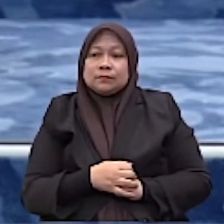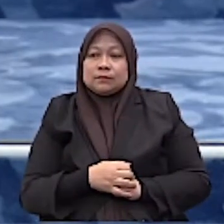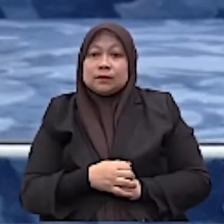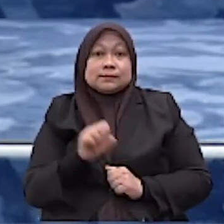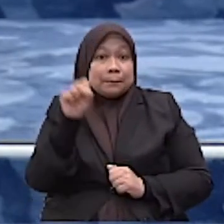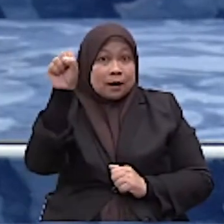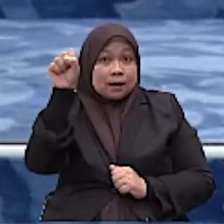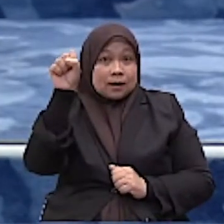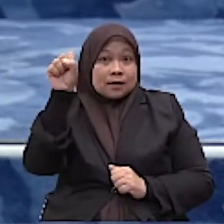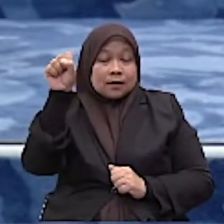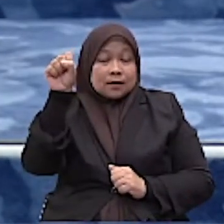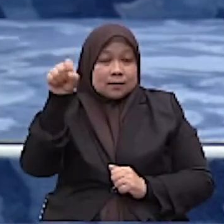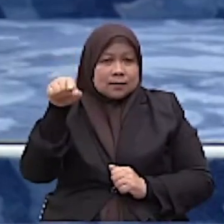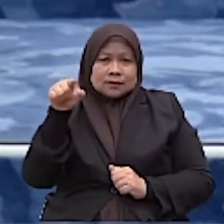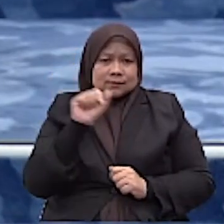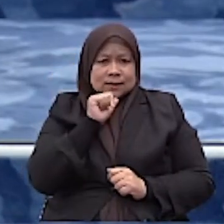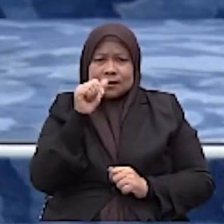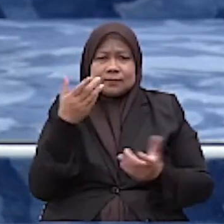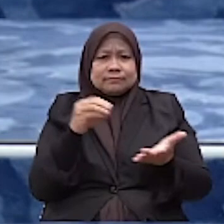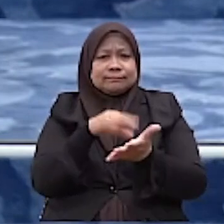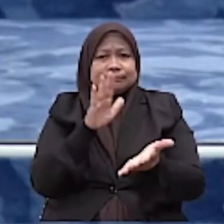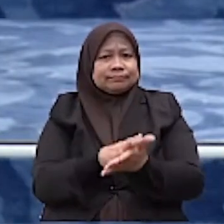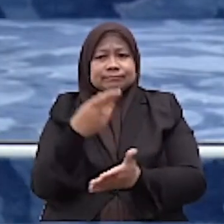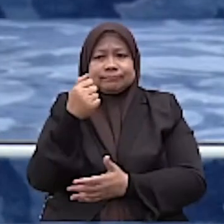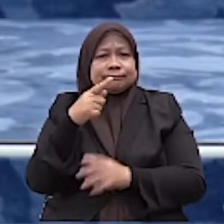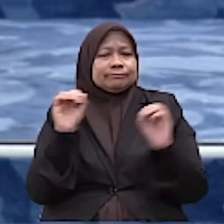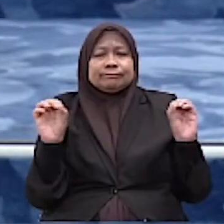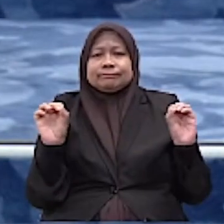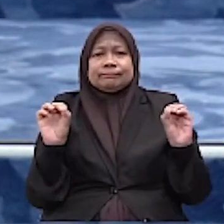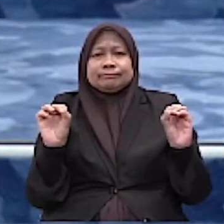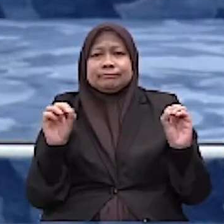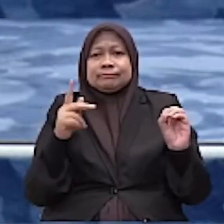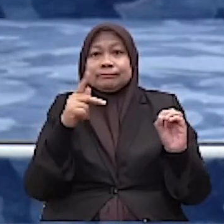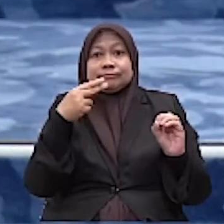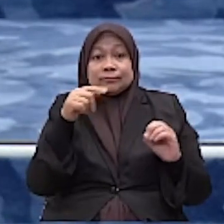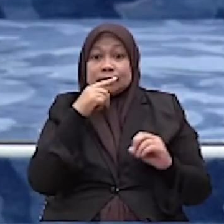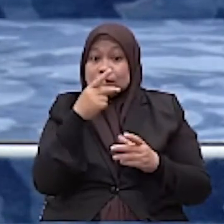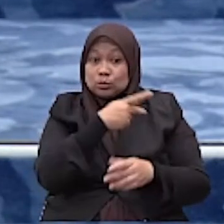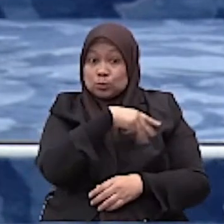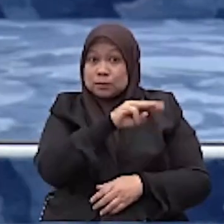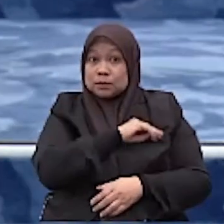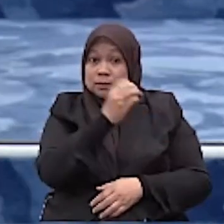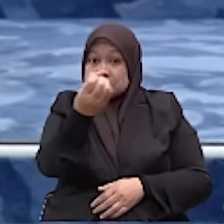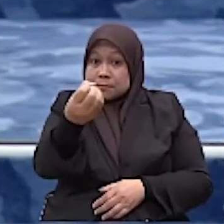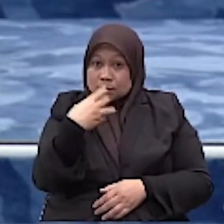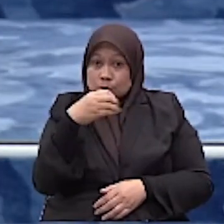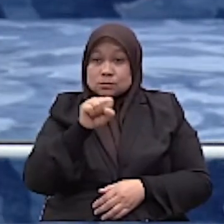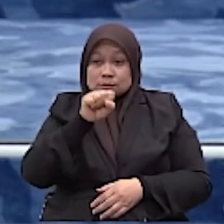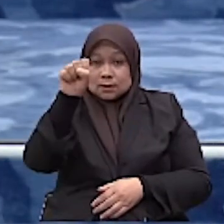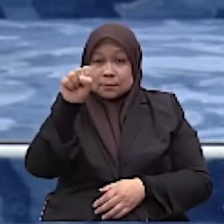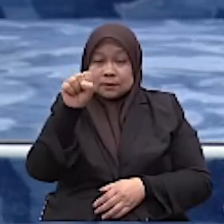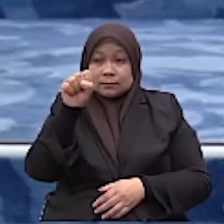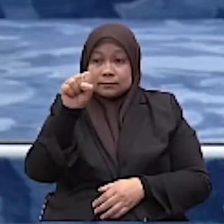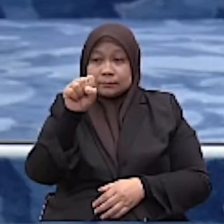Sabah Sabah tidak dimeterai dalam hal ini ketua menteri Sabah di maklum bahwa